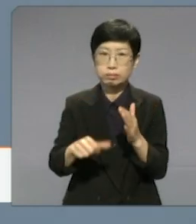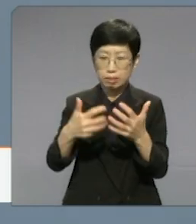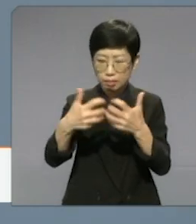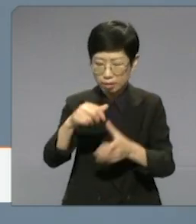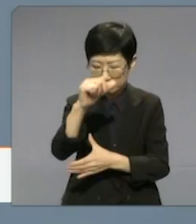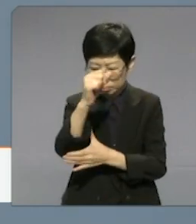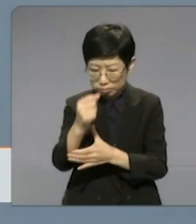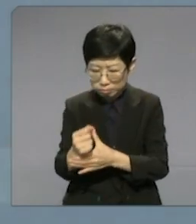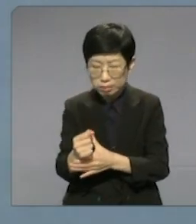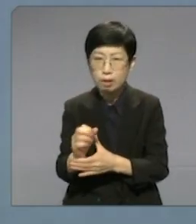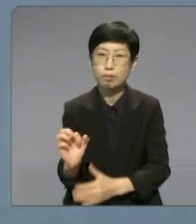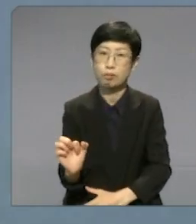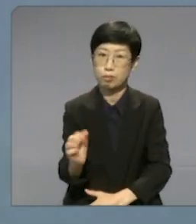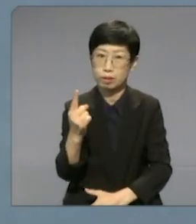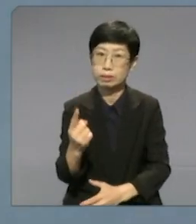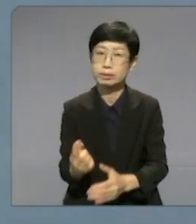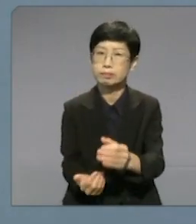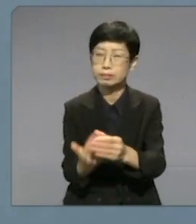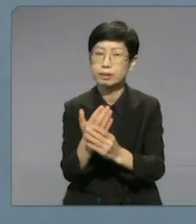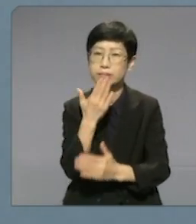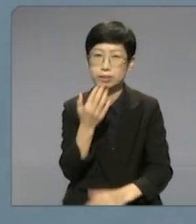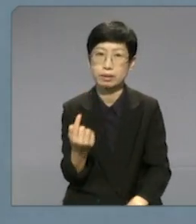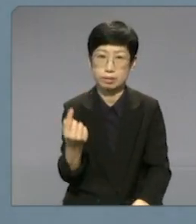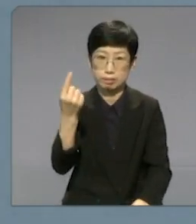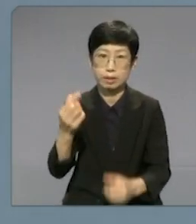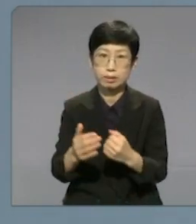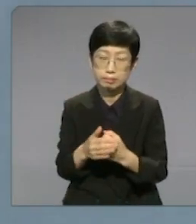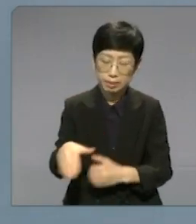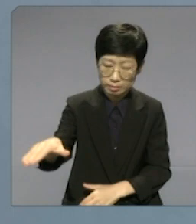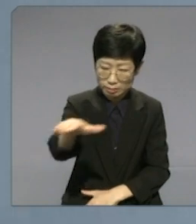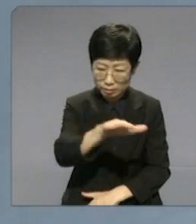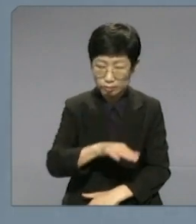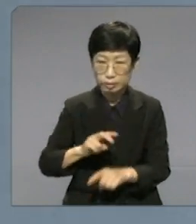직접적인 원인이었을 가능성이 높은 것으로 보고 파키스탄